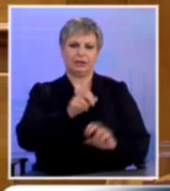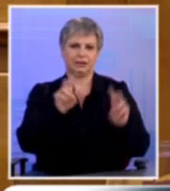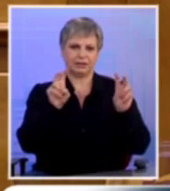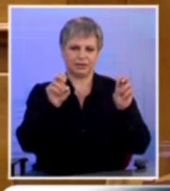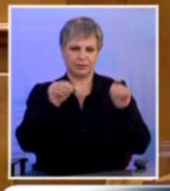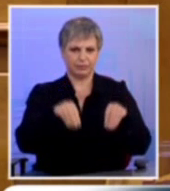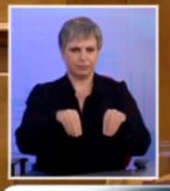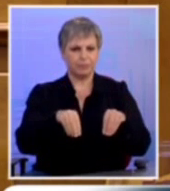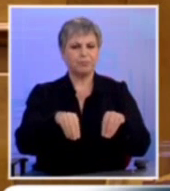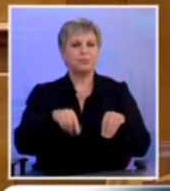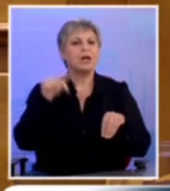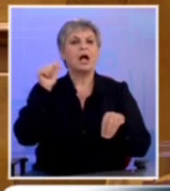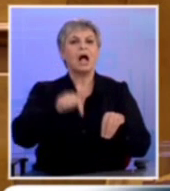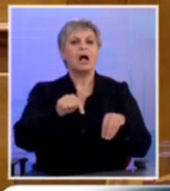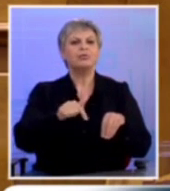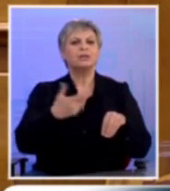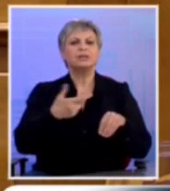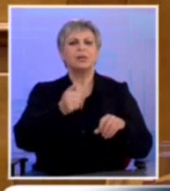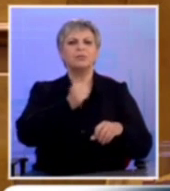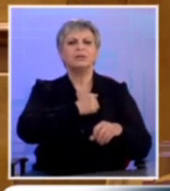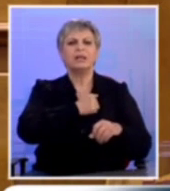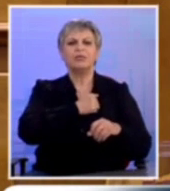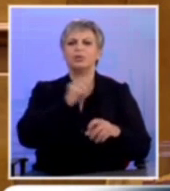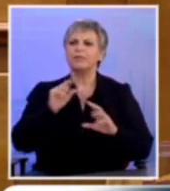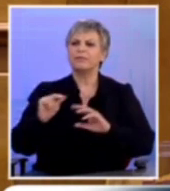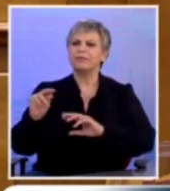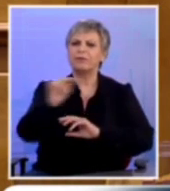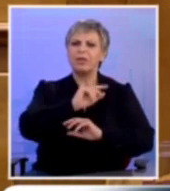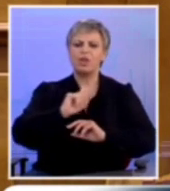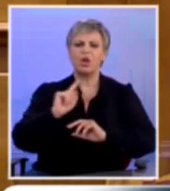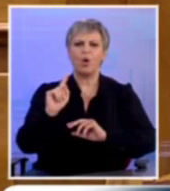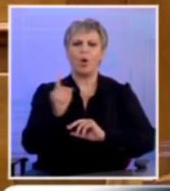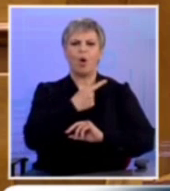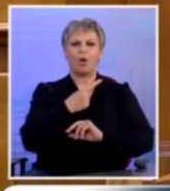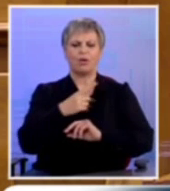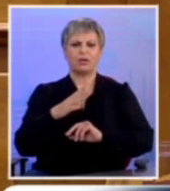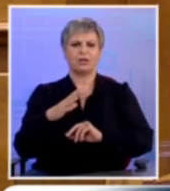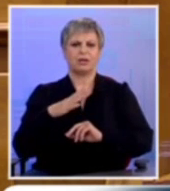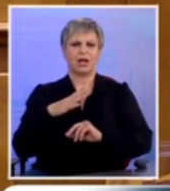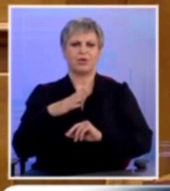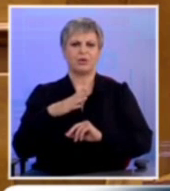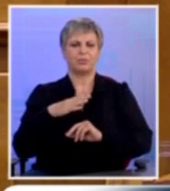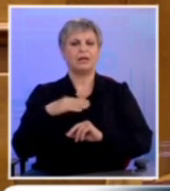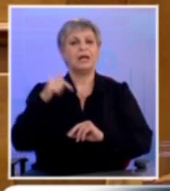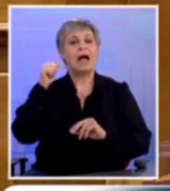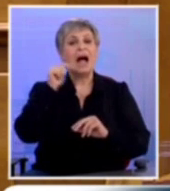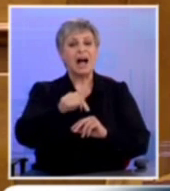Αυτού του φαινομένου που θεωρεί ότι όλοι είναι ίδιοι. Αυτού του φαινομένου που είναι το αυγό του